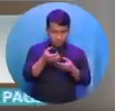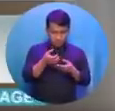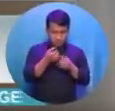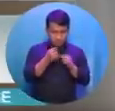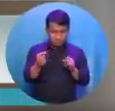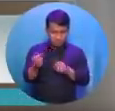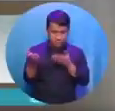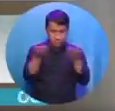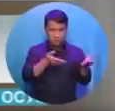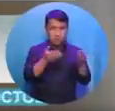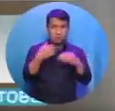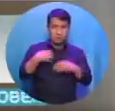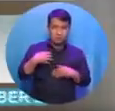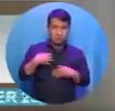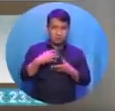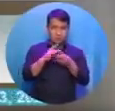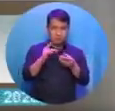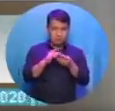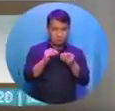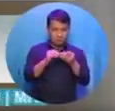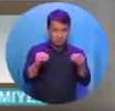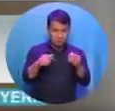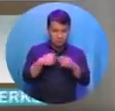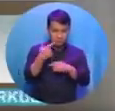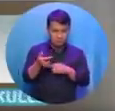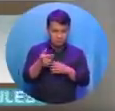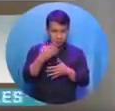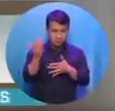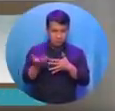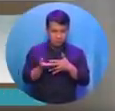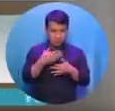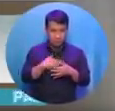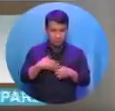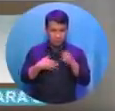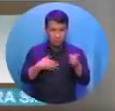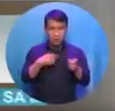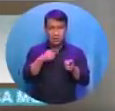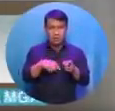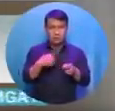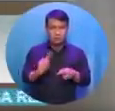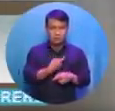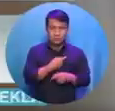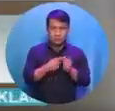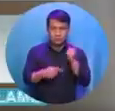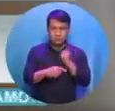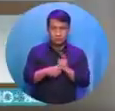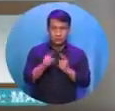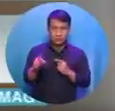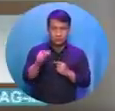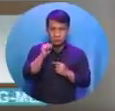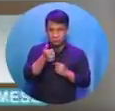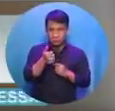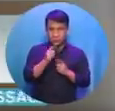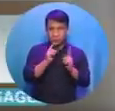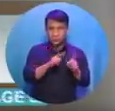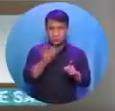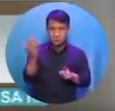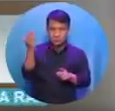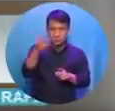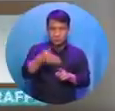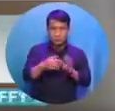dalhin ka dun sa police station, kunan ka ng statement, and then magpa-file ng kaso laban dun sa mga nanakit sa'yo. Bukas, darating reporter